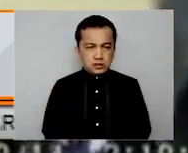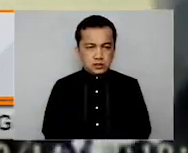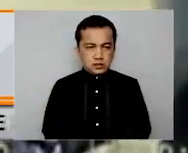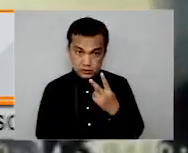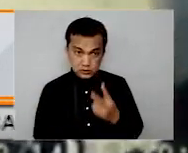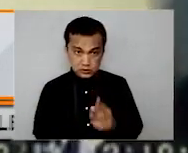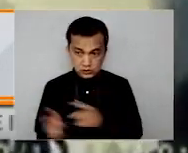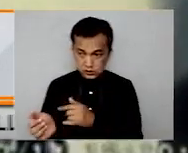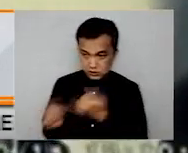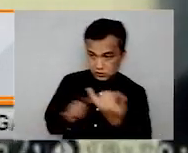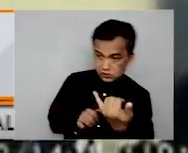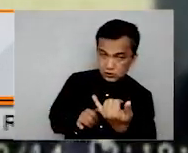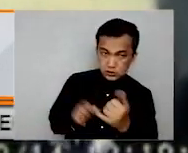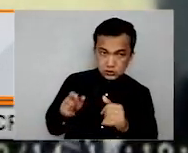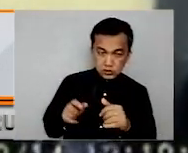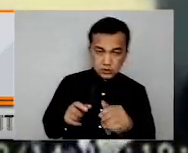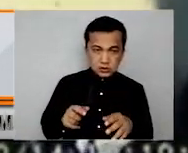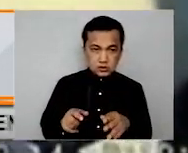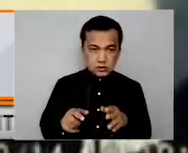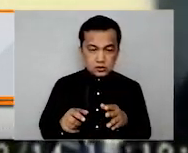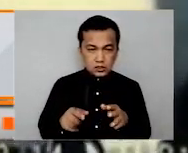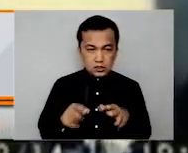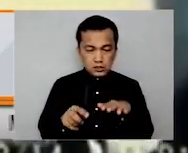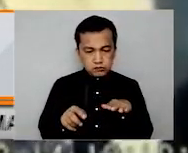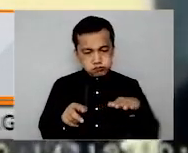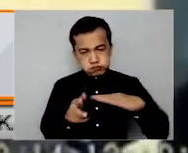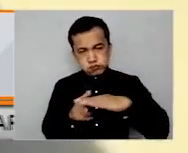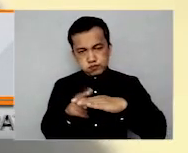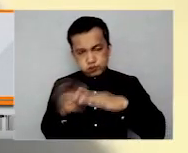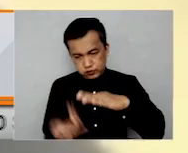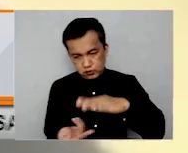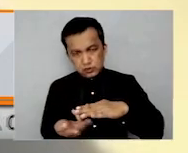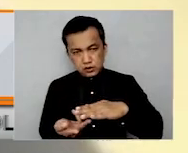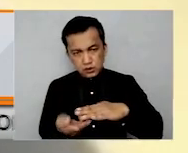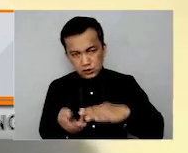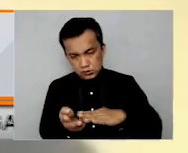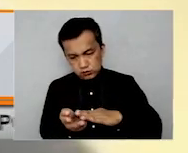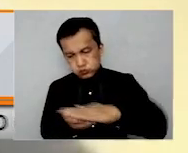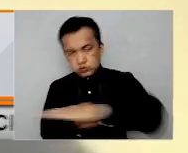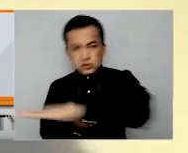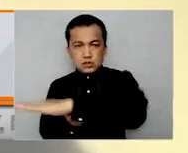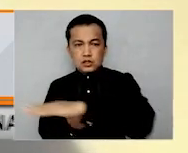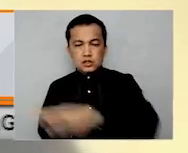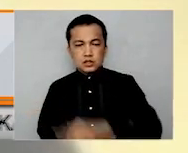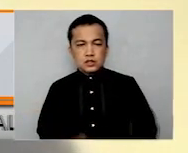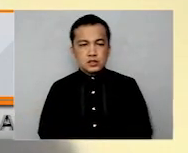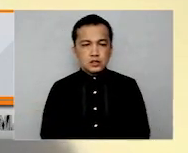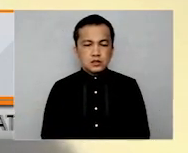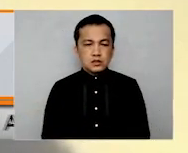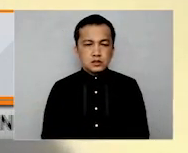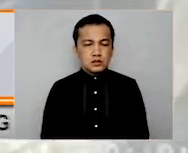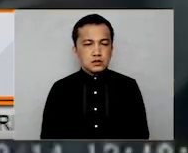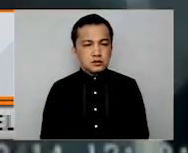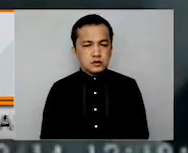isang rider, bumulagta ang biktima na nagulungan pa pala pagliko ng tanker.